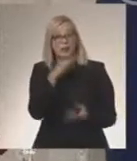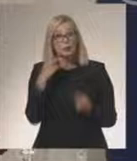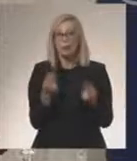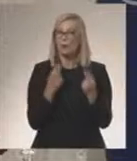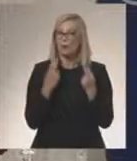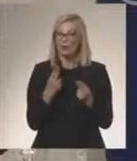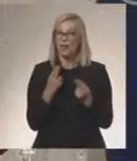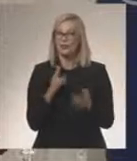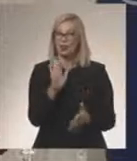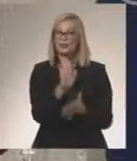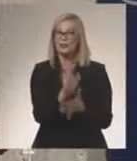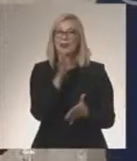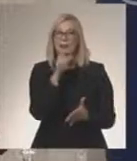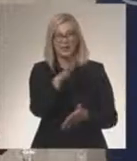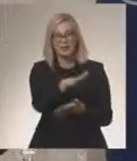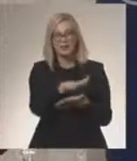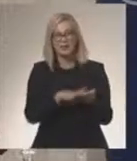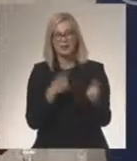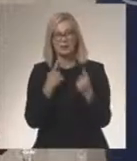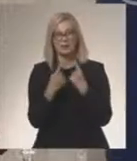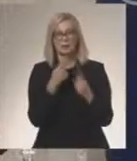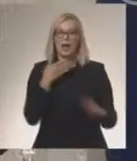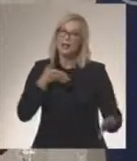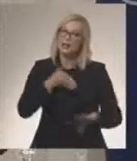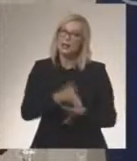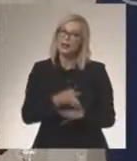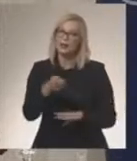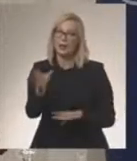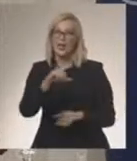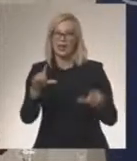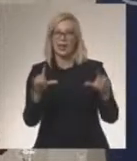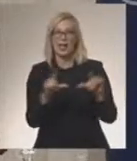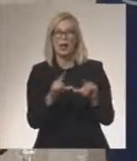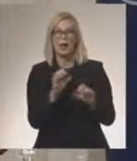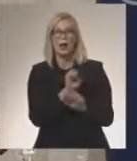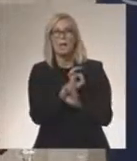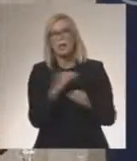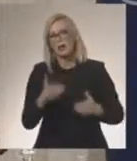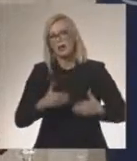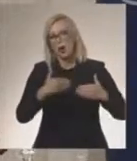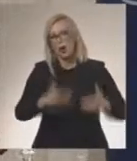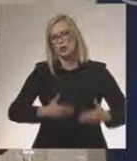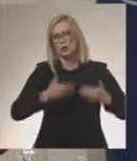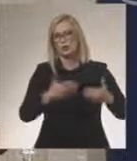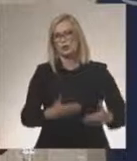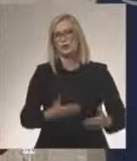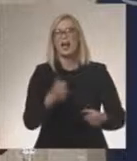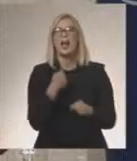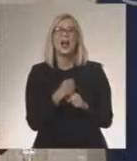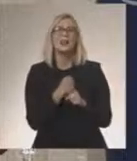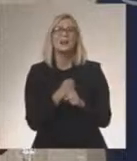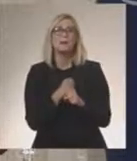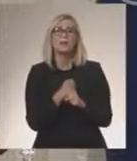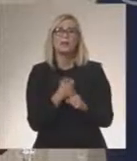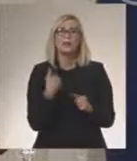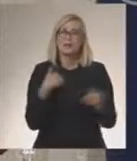важност за Северна Македонија да започне преговори за пристапување во Европската унија без натамошни одложувања. Работевме на тоа